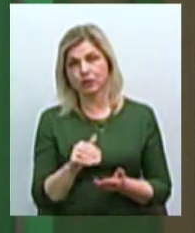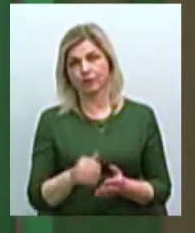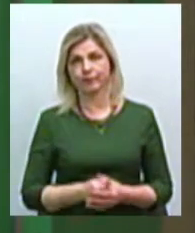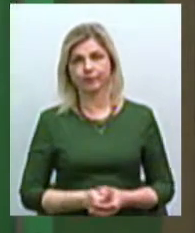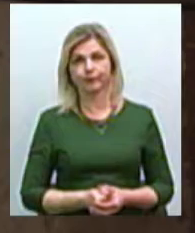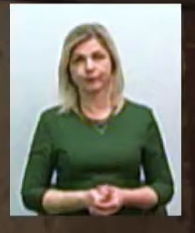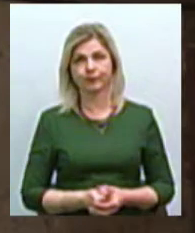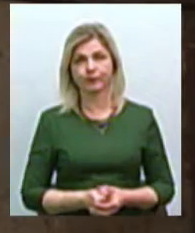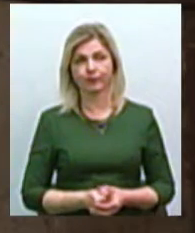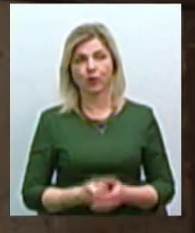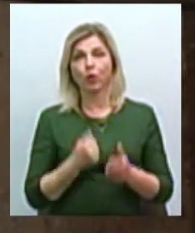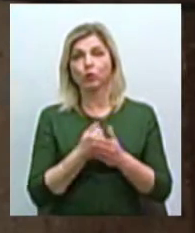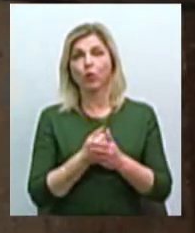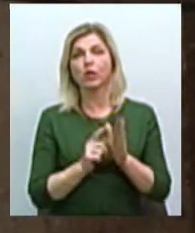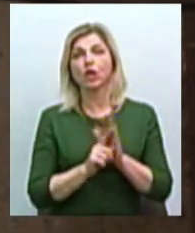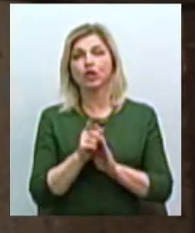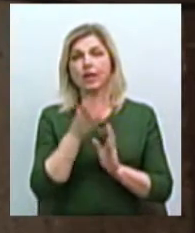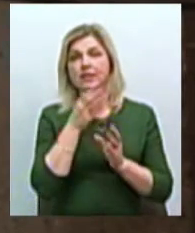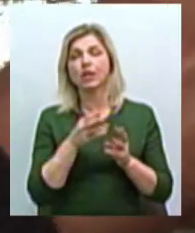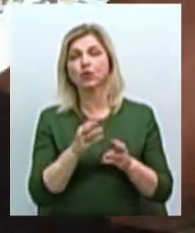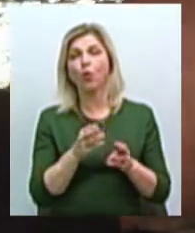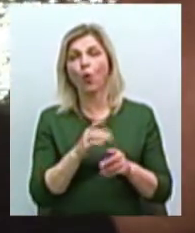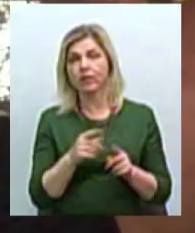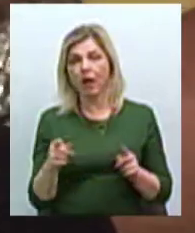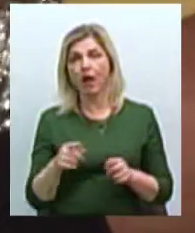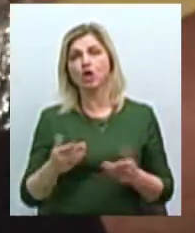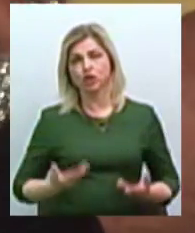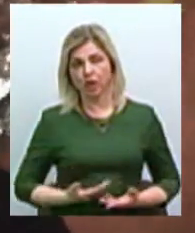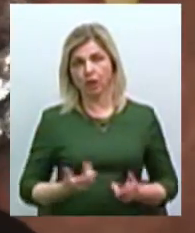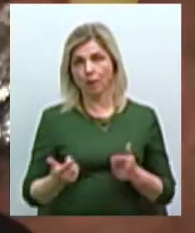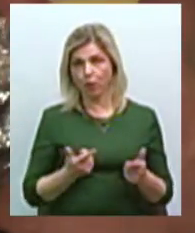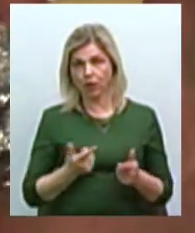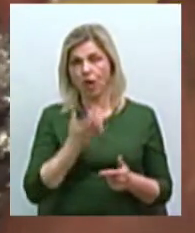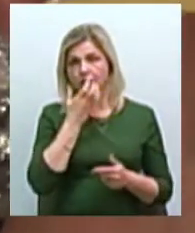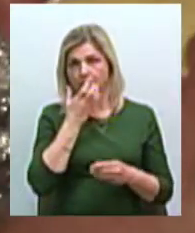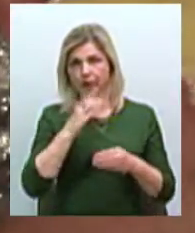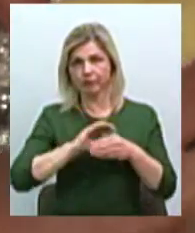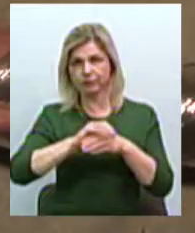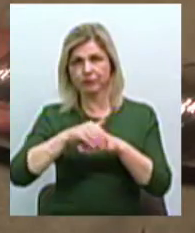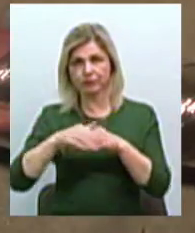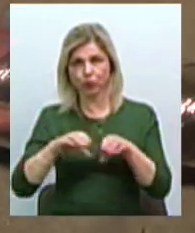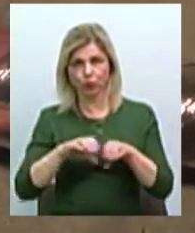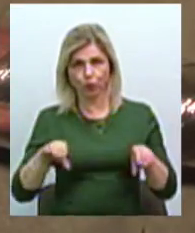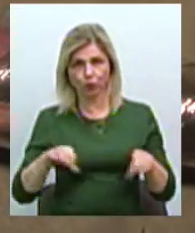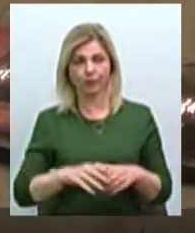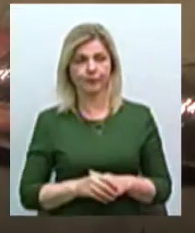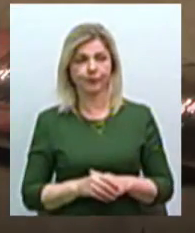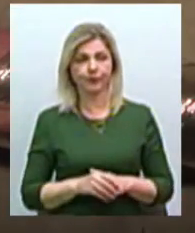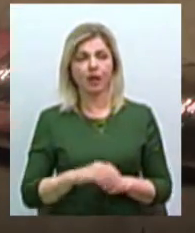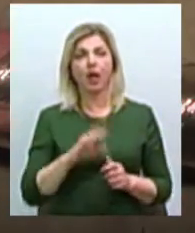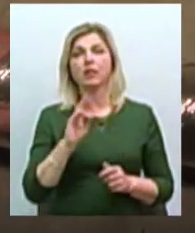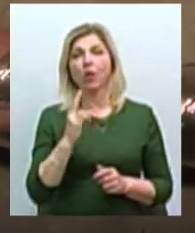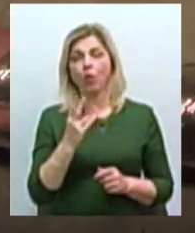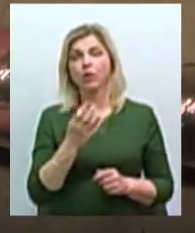2000. До початку опалювального сезону мешканці будинку підготувалися, утеплили опалювальну систему. «Миколаївоблтеплоенерго» дали